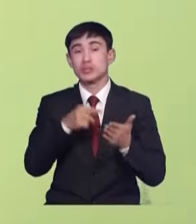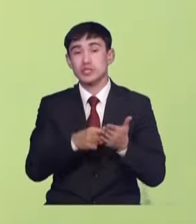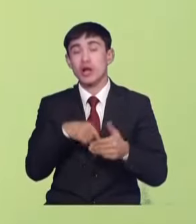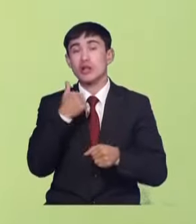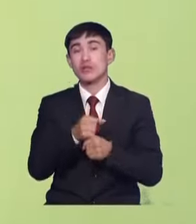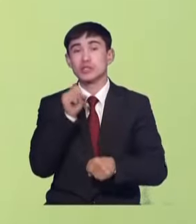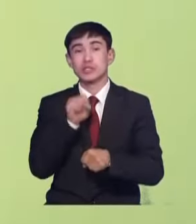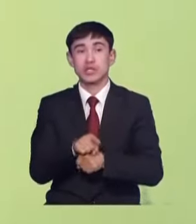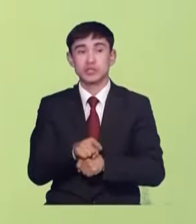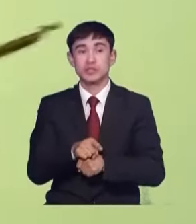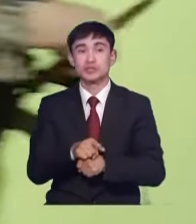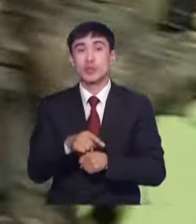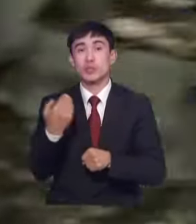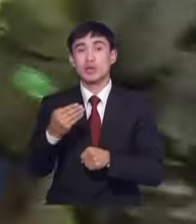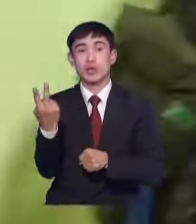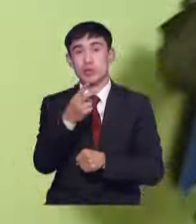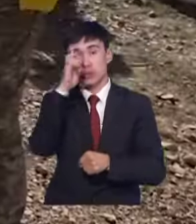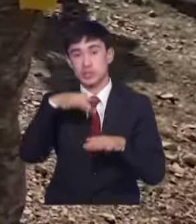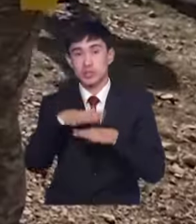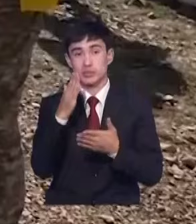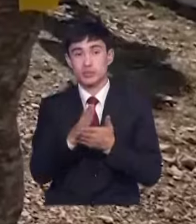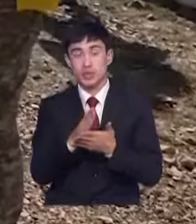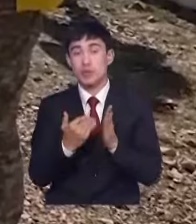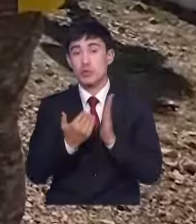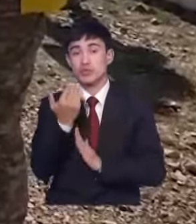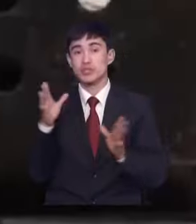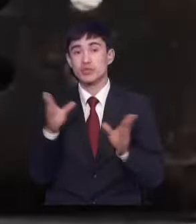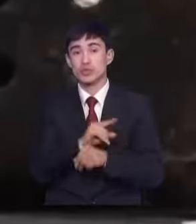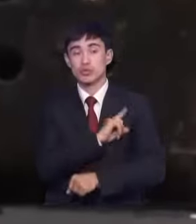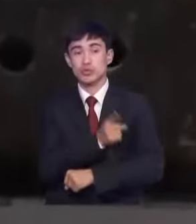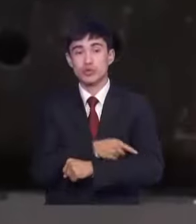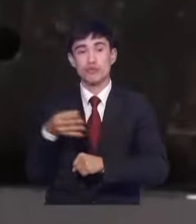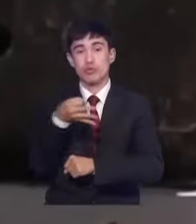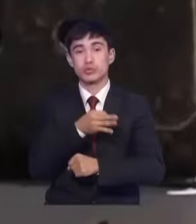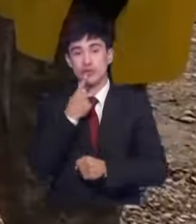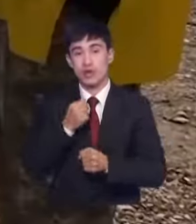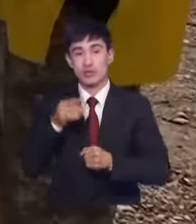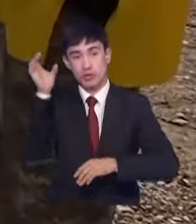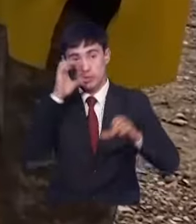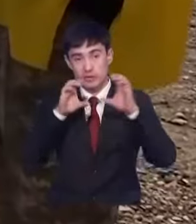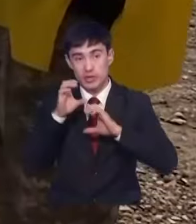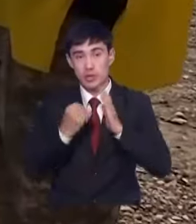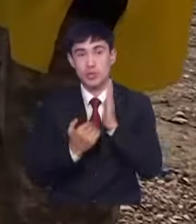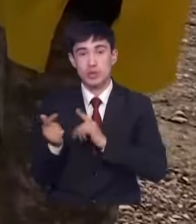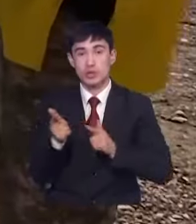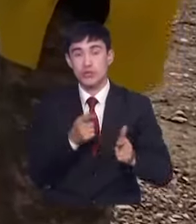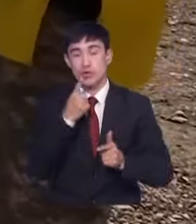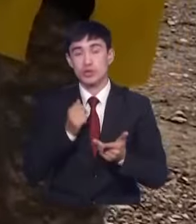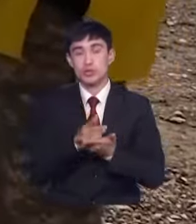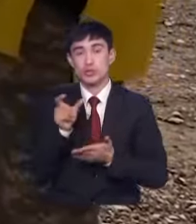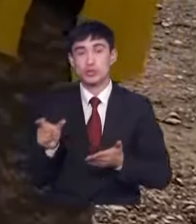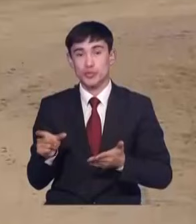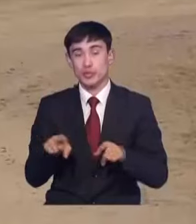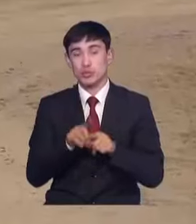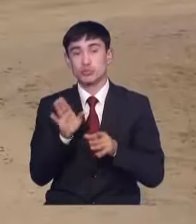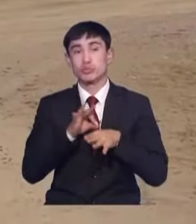основные задачи стоящие перед обеими сторонами это повышение совместных усилий в области военного образования и подготовки военнослу